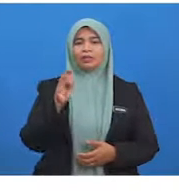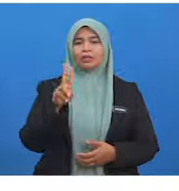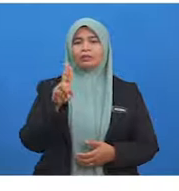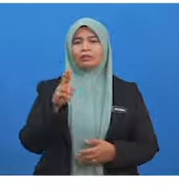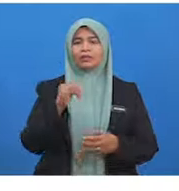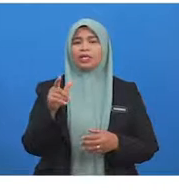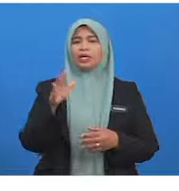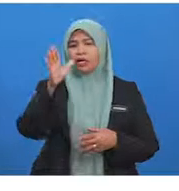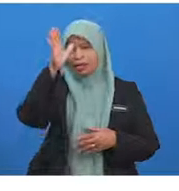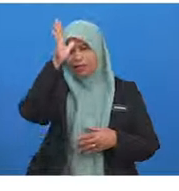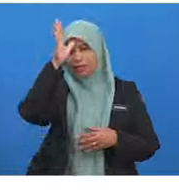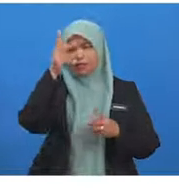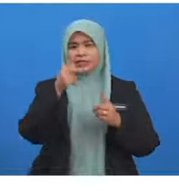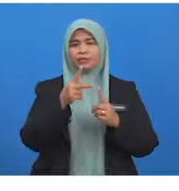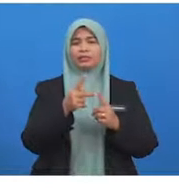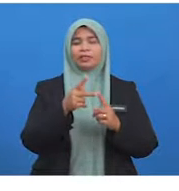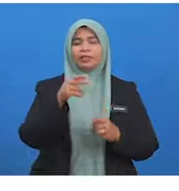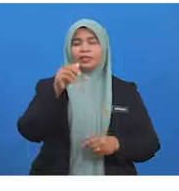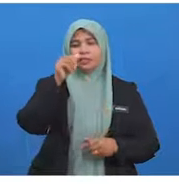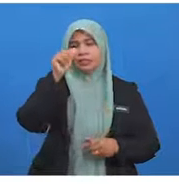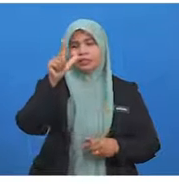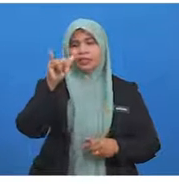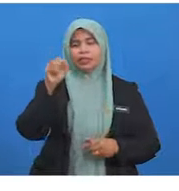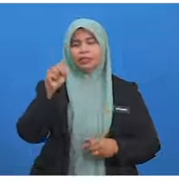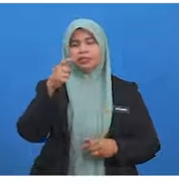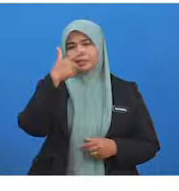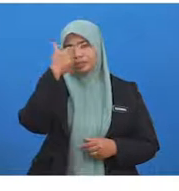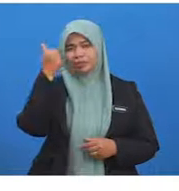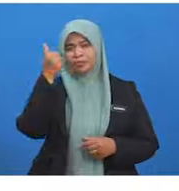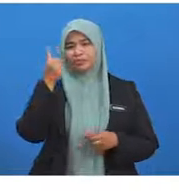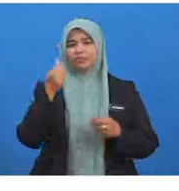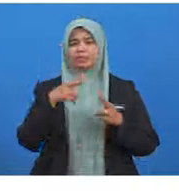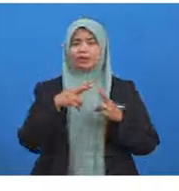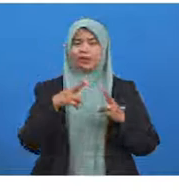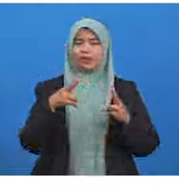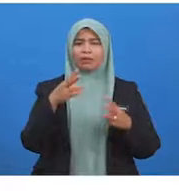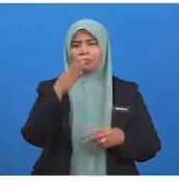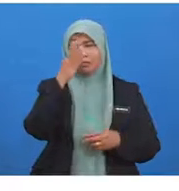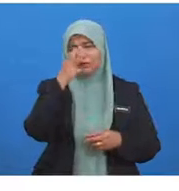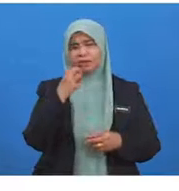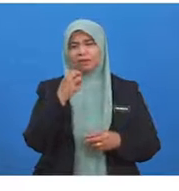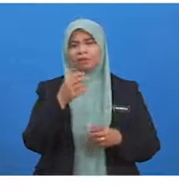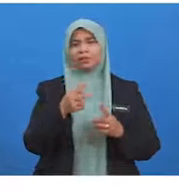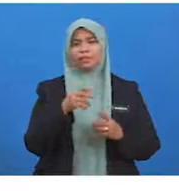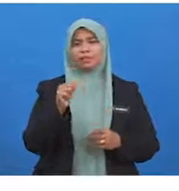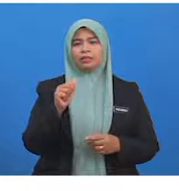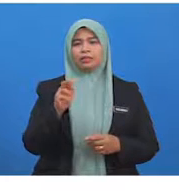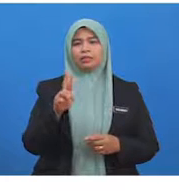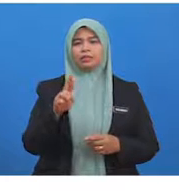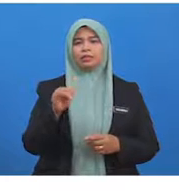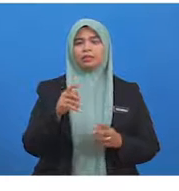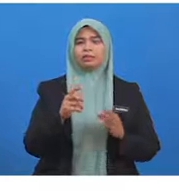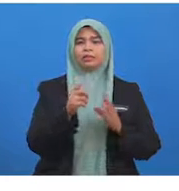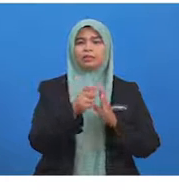ayah kepada Ali. Disebabkan terlalu marahkan Abu yang terlibat